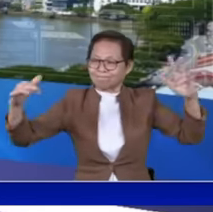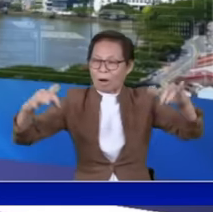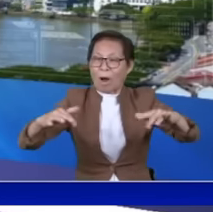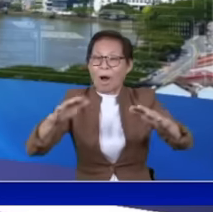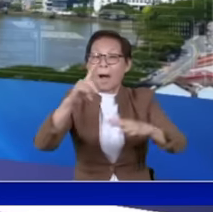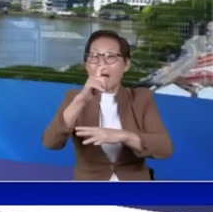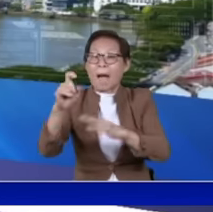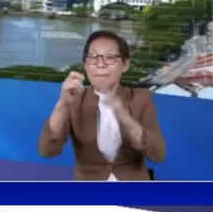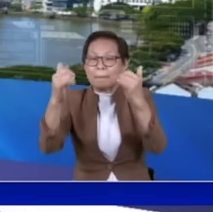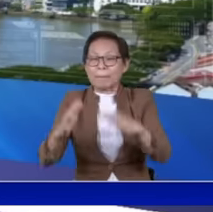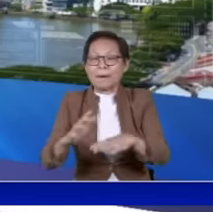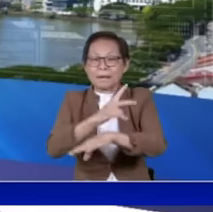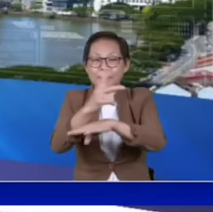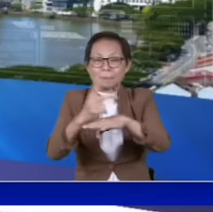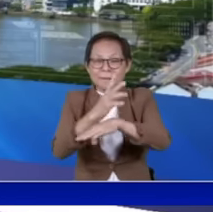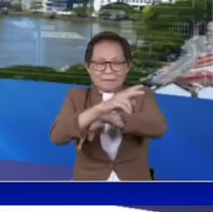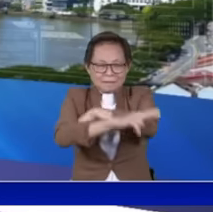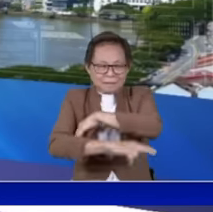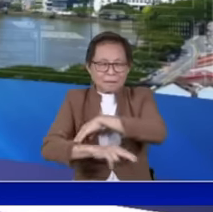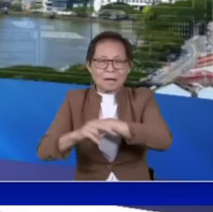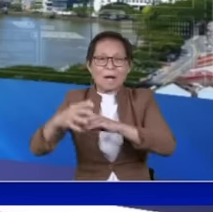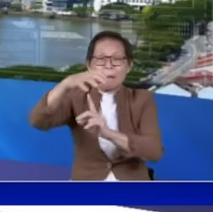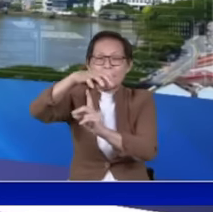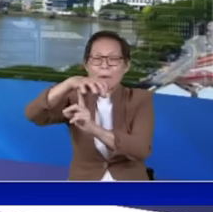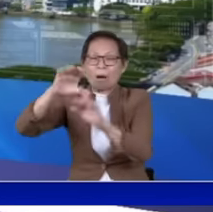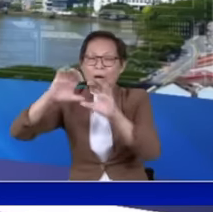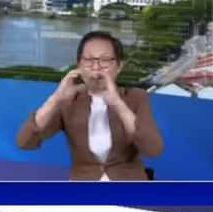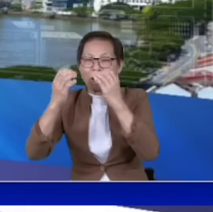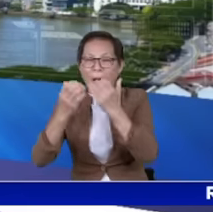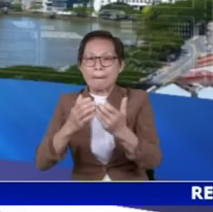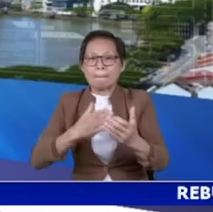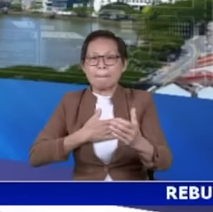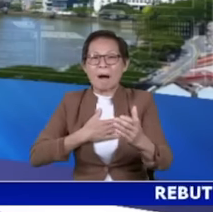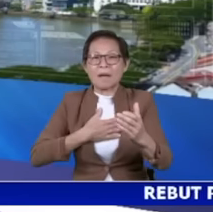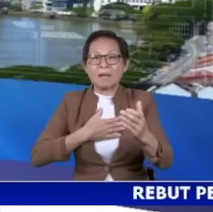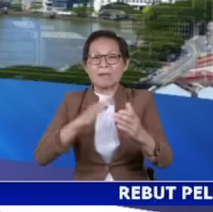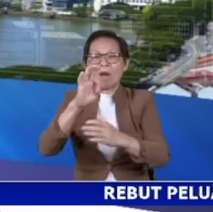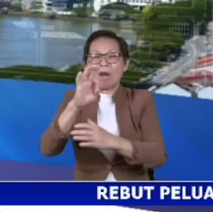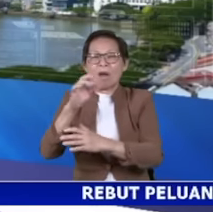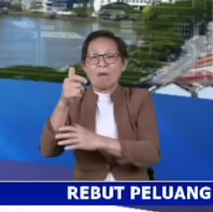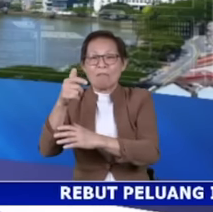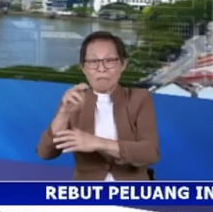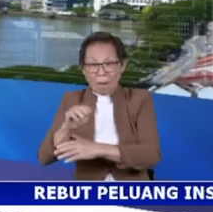kebangsaan dan negeri menurut penanggung gelap sepak takraw my family